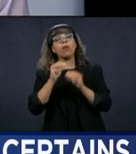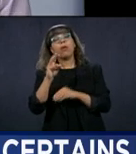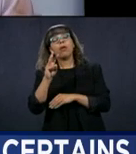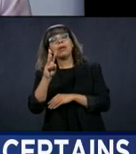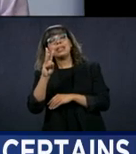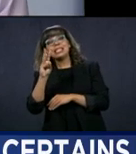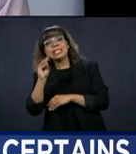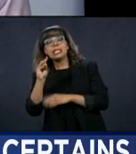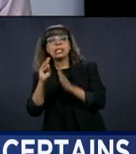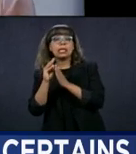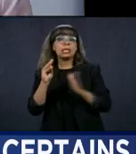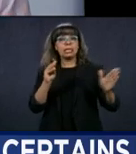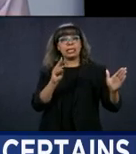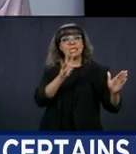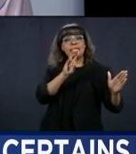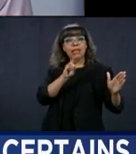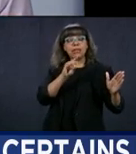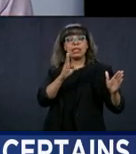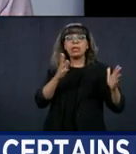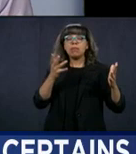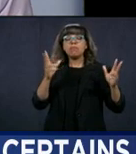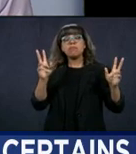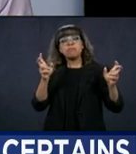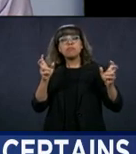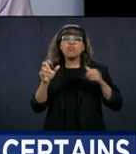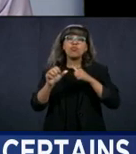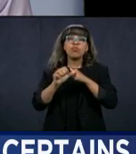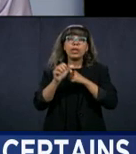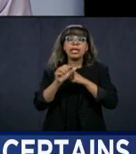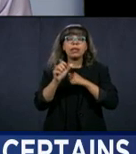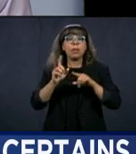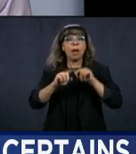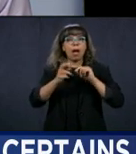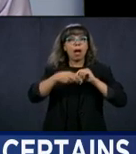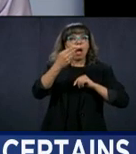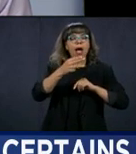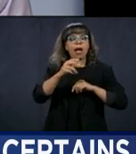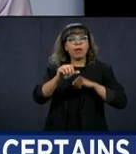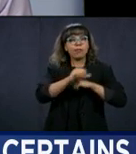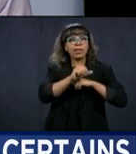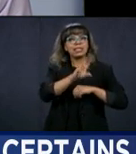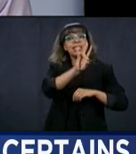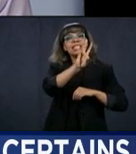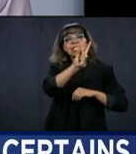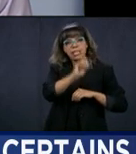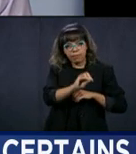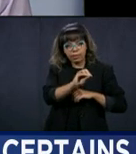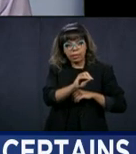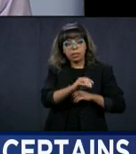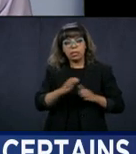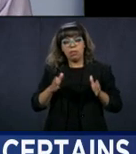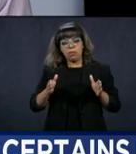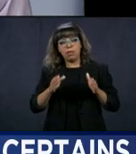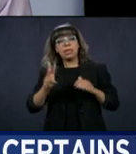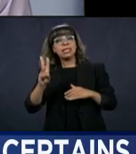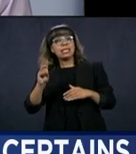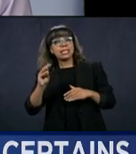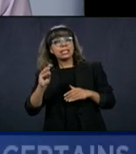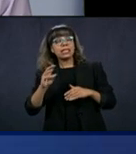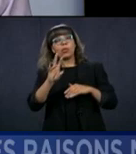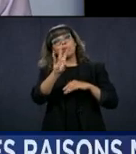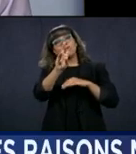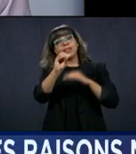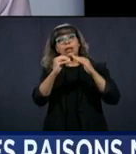entre 60 et 70 ans, et même tout le monde, peu importe leur âge, soient en mesure de respecter les directives